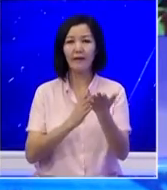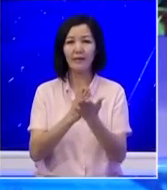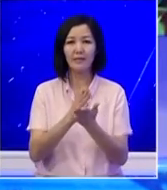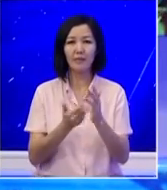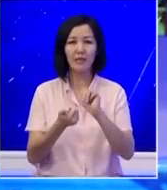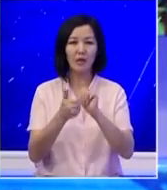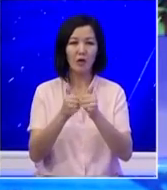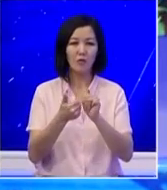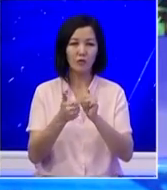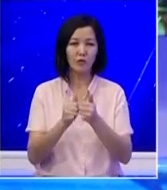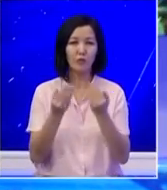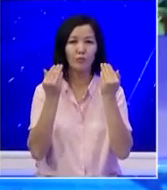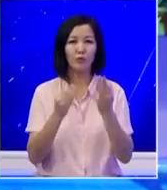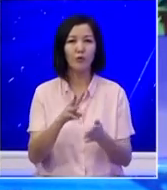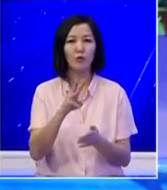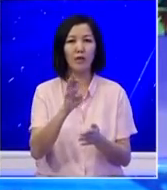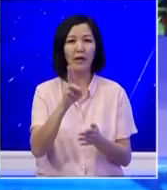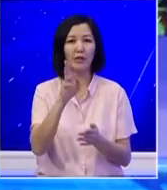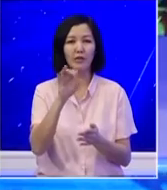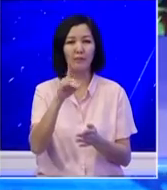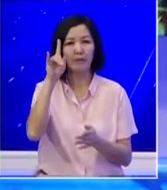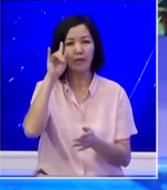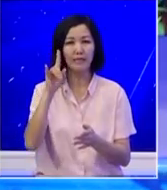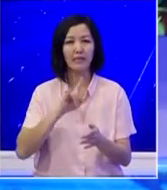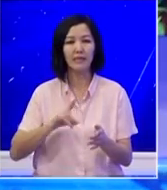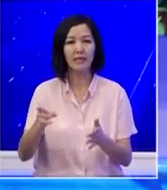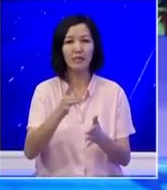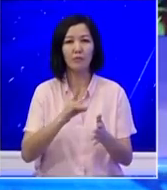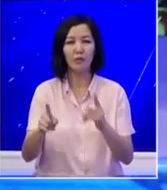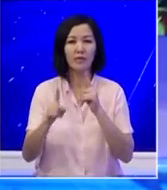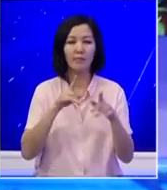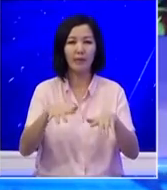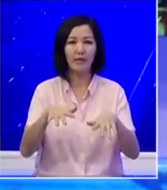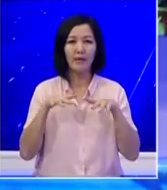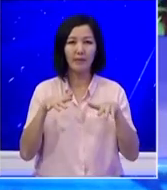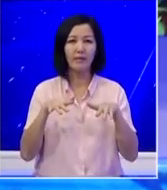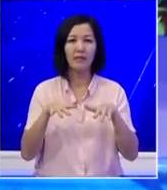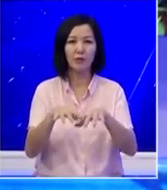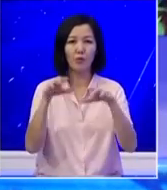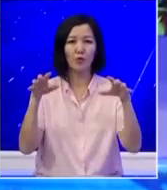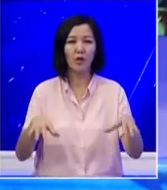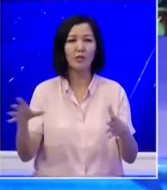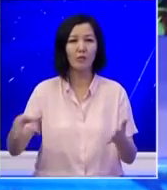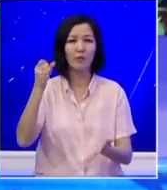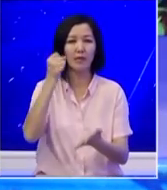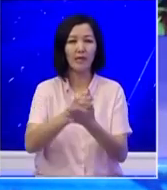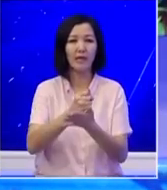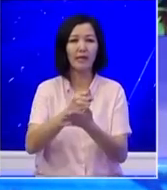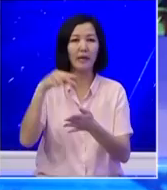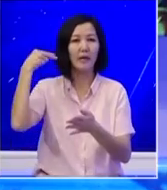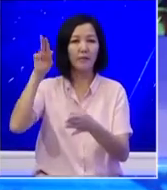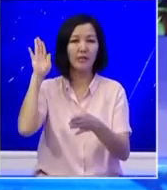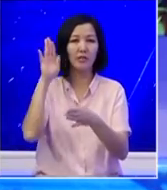Үкіметтегі ауыз түйіс. Бүгін Мәулен Әшімбаев Қазақстан Республикасы парламенті сенатының төрағасы болып тағайындалды. Президент жарлығымен бір